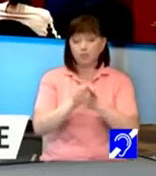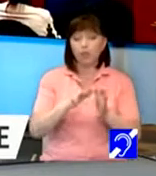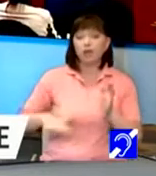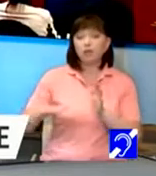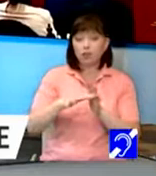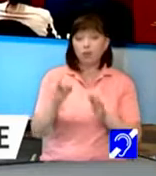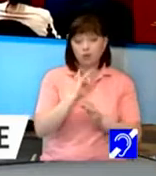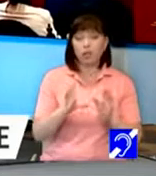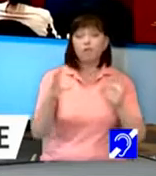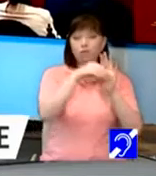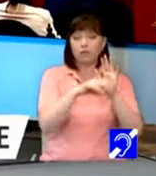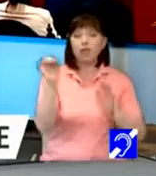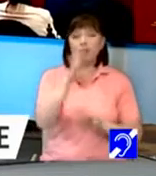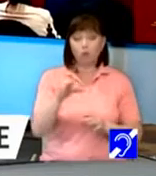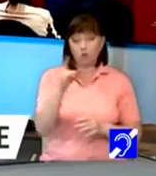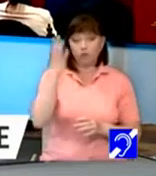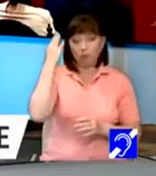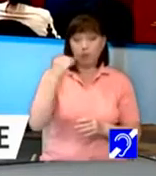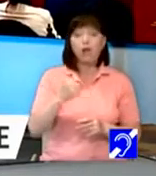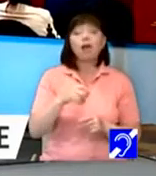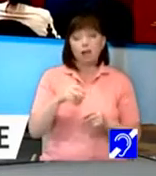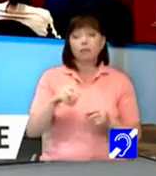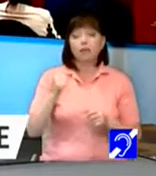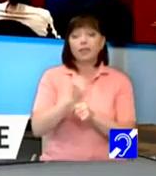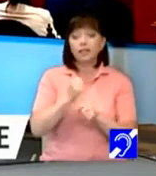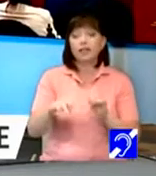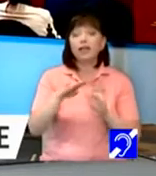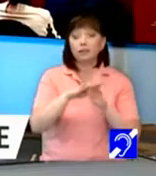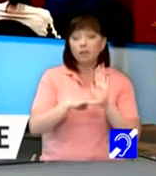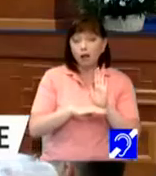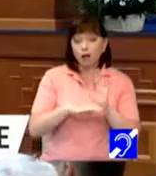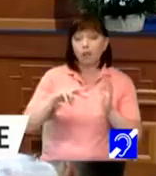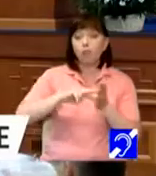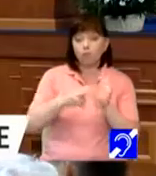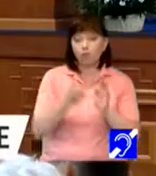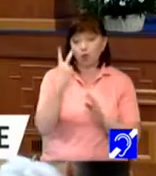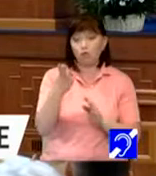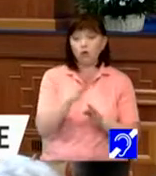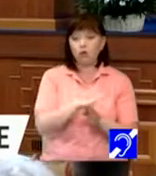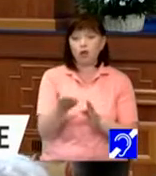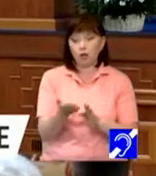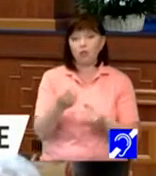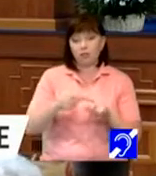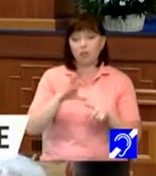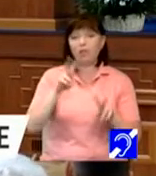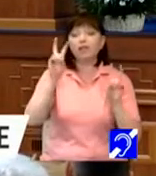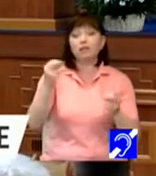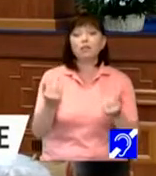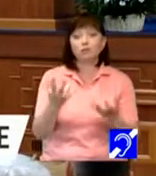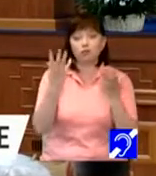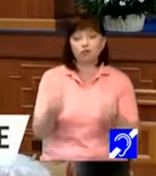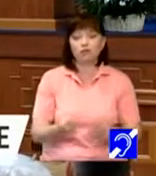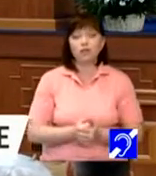integrarea europeană a Republicii Moldova au făcut agenda discuțiilor bilaterale. Bine v-am găsit la